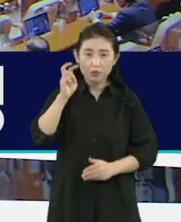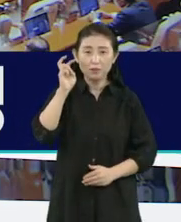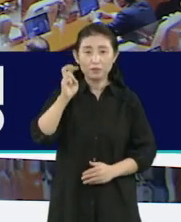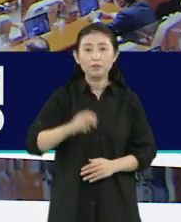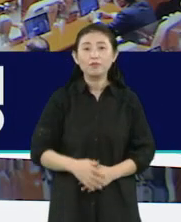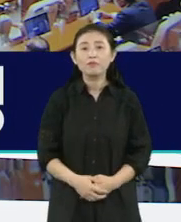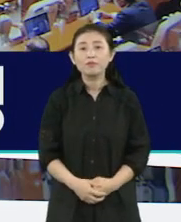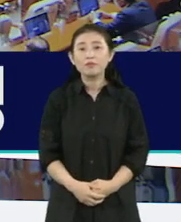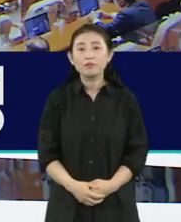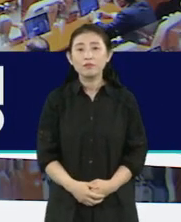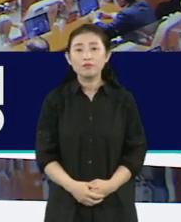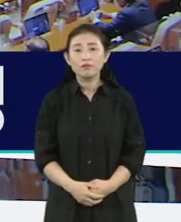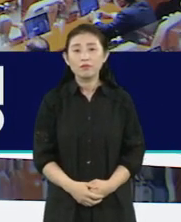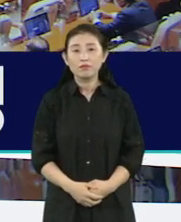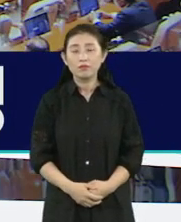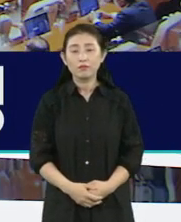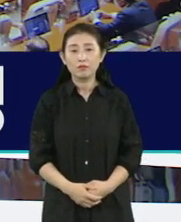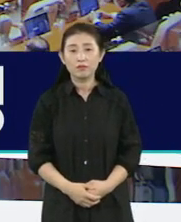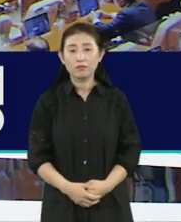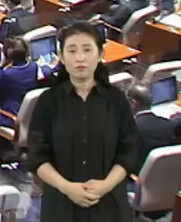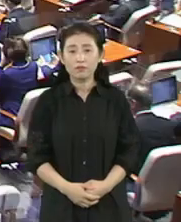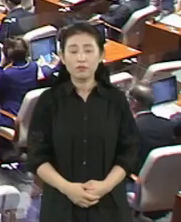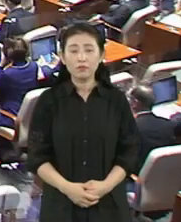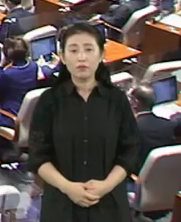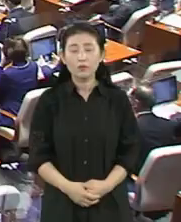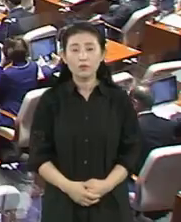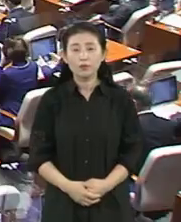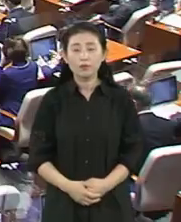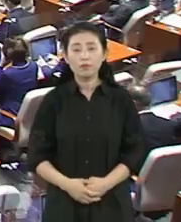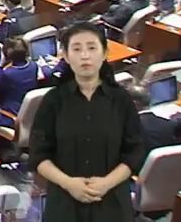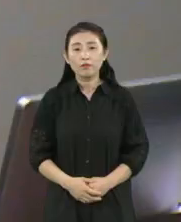서울방송센터 김성민 기자입니다.